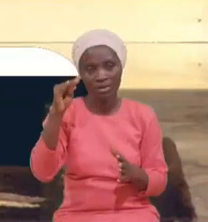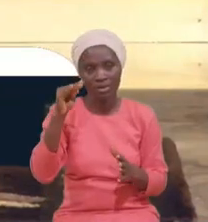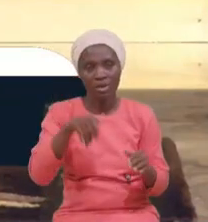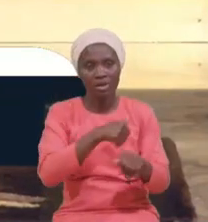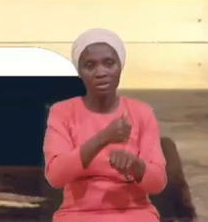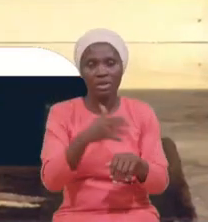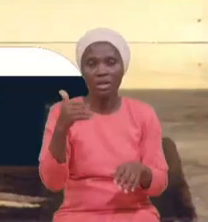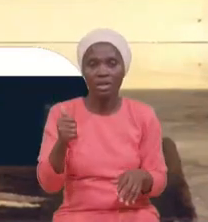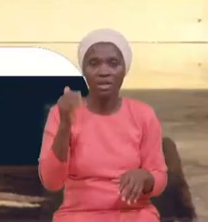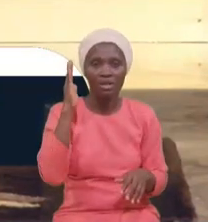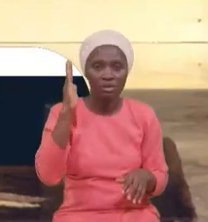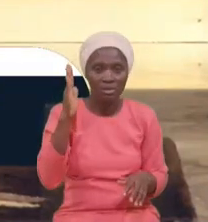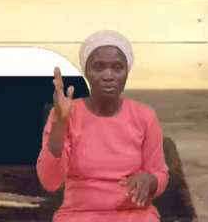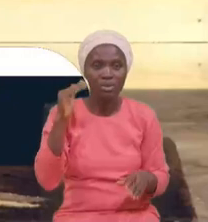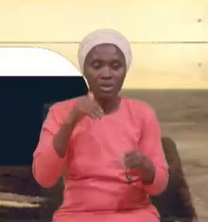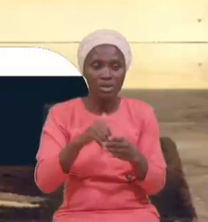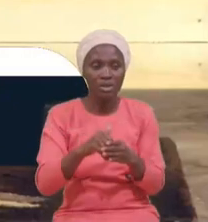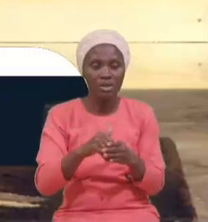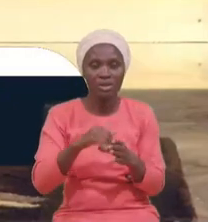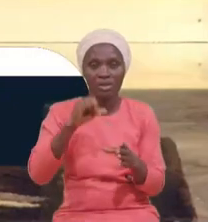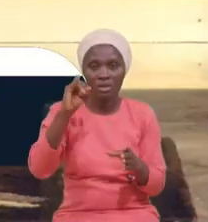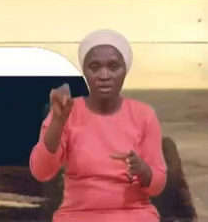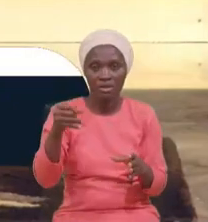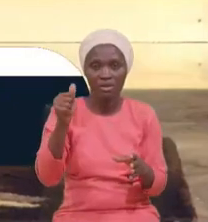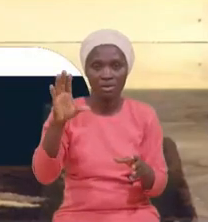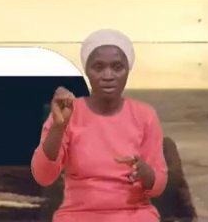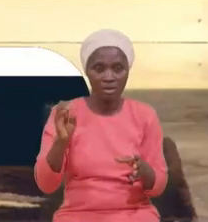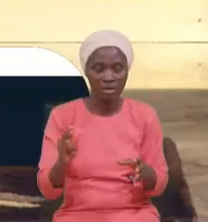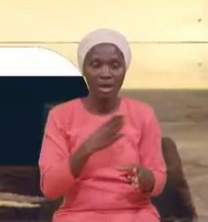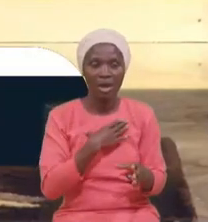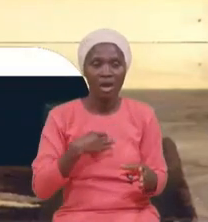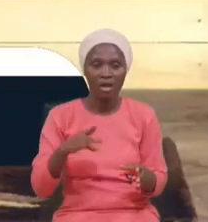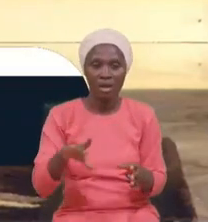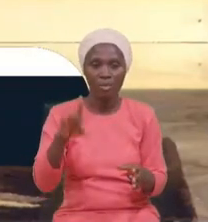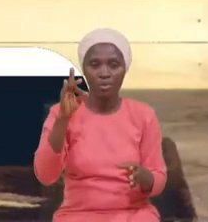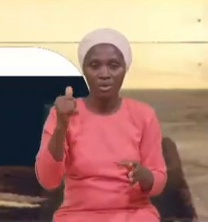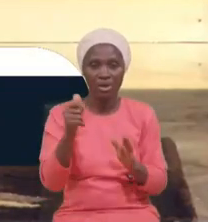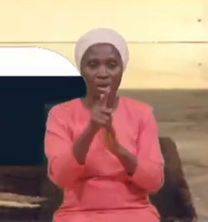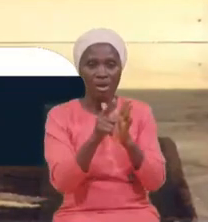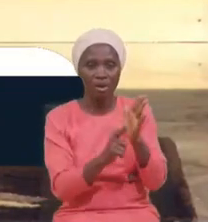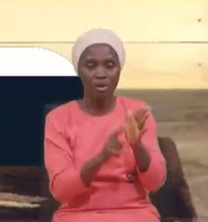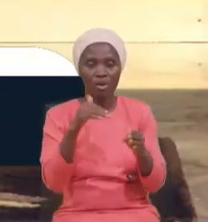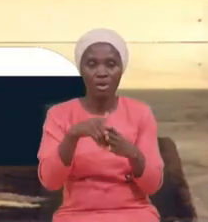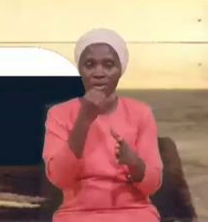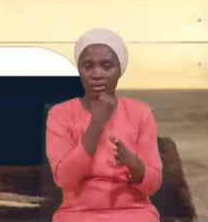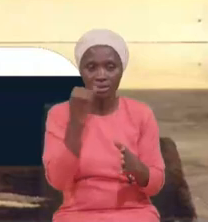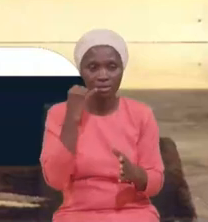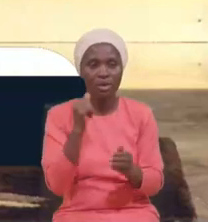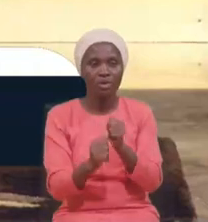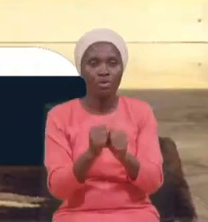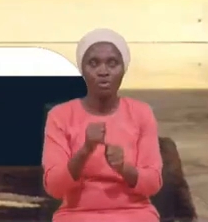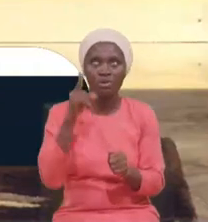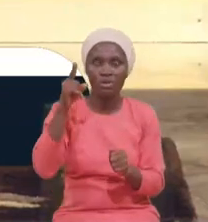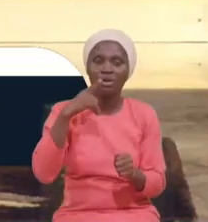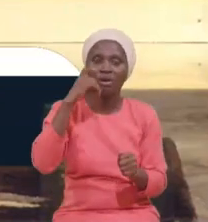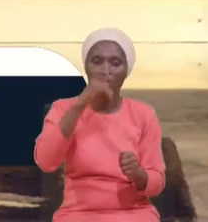Il a établi un témoignage en Jacob. Il a mis une loi en Israël. Il a